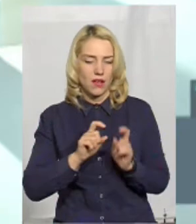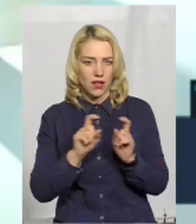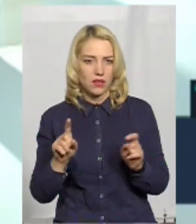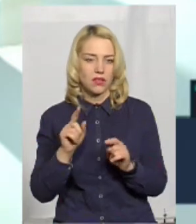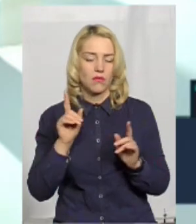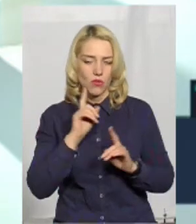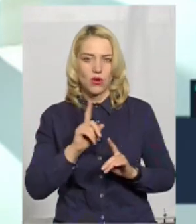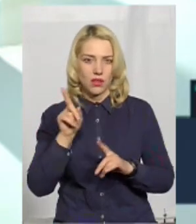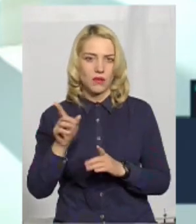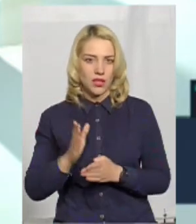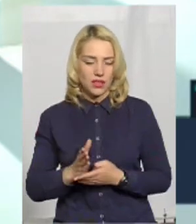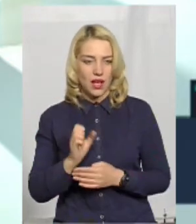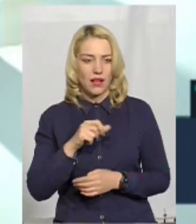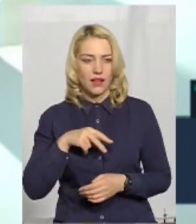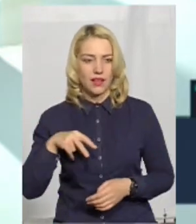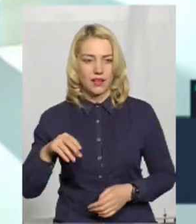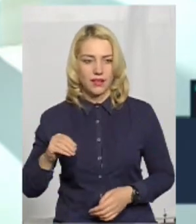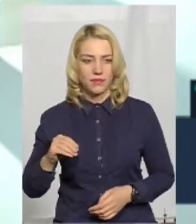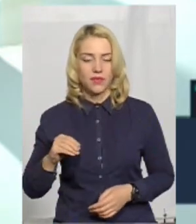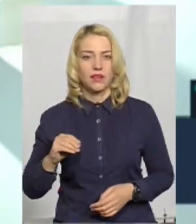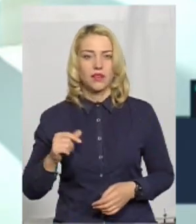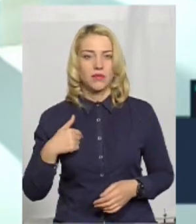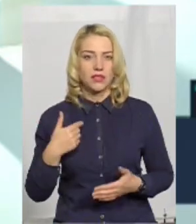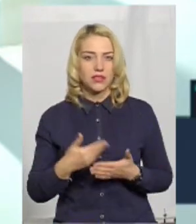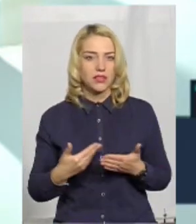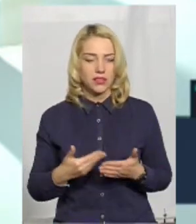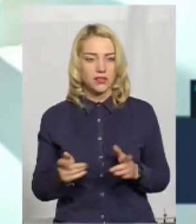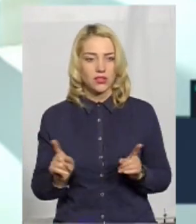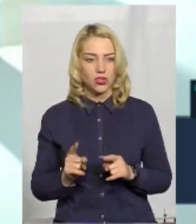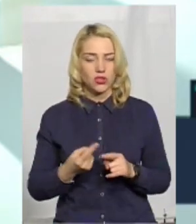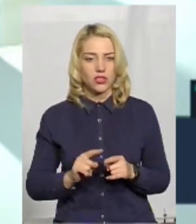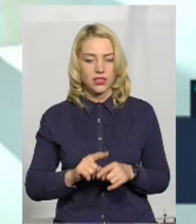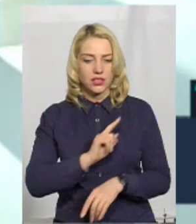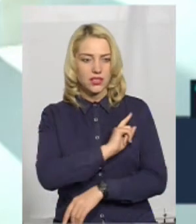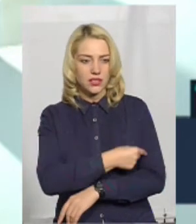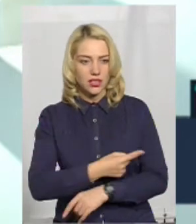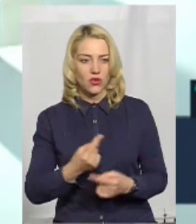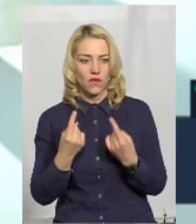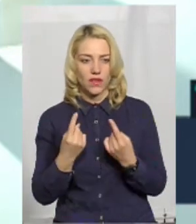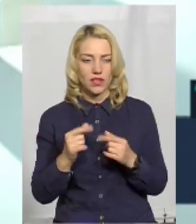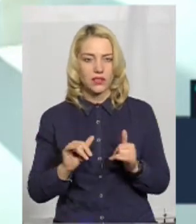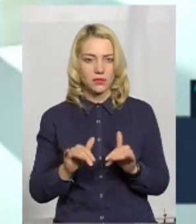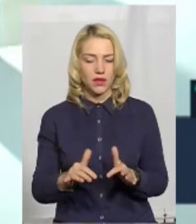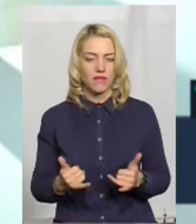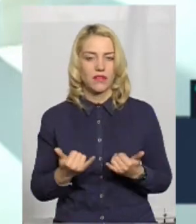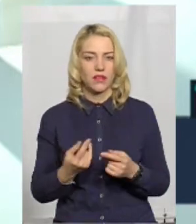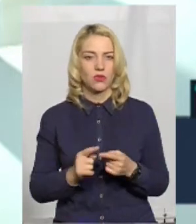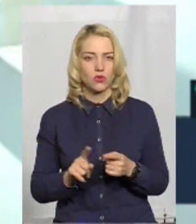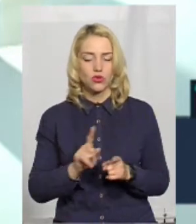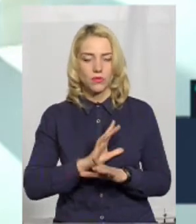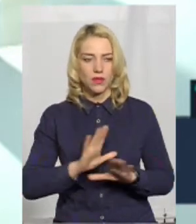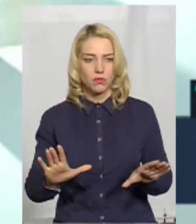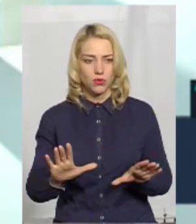є тільки там. Але мені здається, що це все рівно велика справа для того, аби не